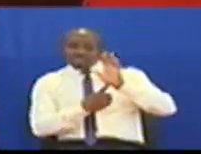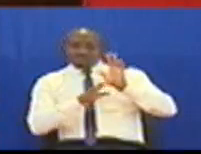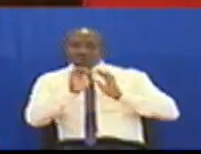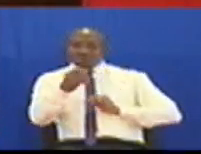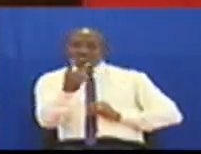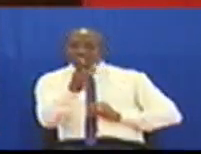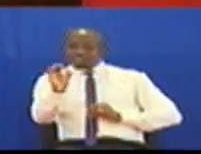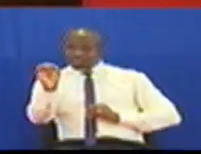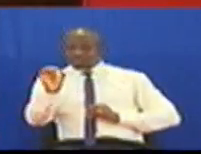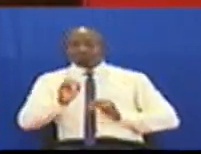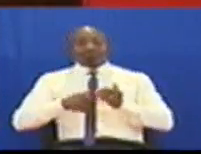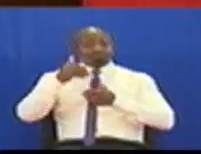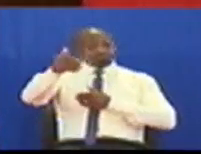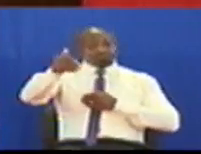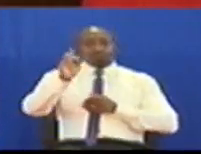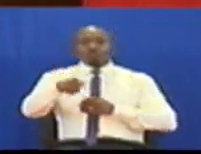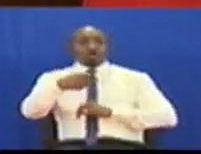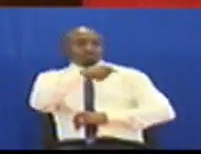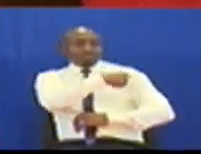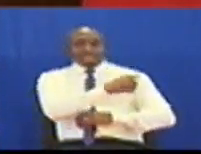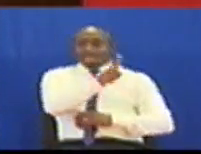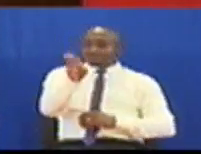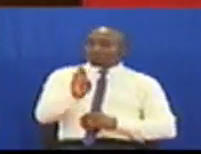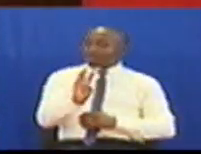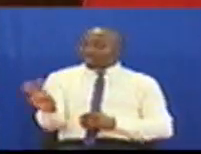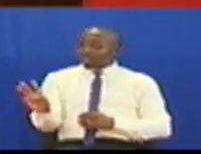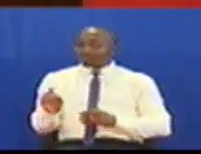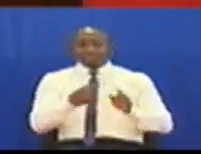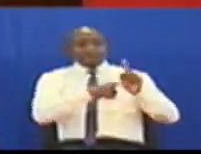2020 tutakuwa na hospitali za halmashauri za wilaya